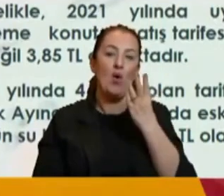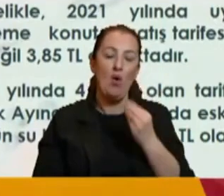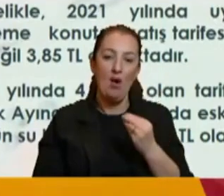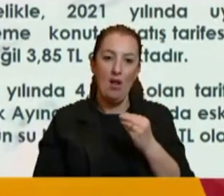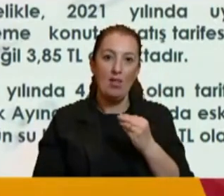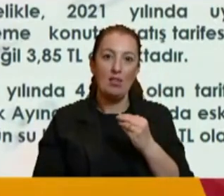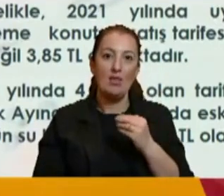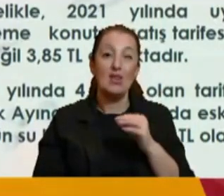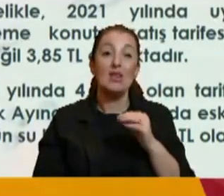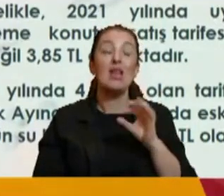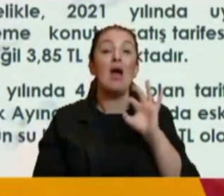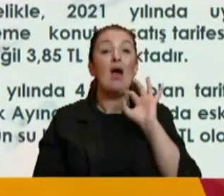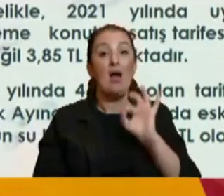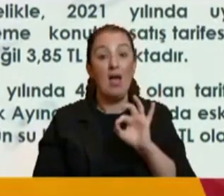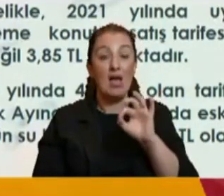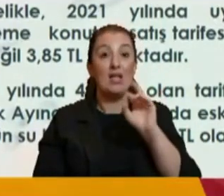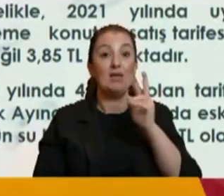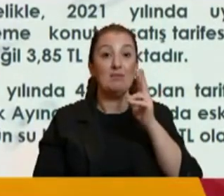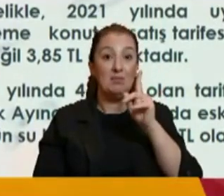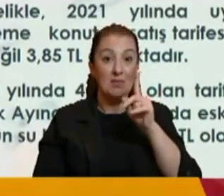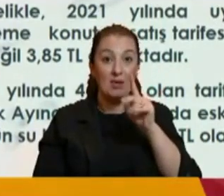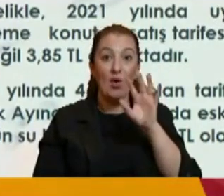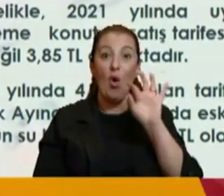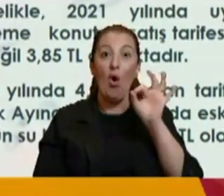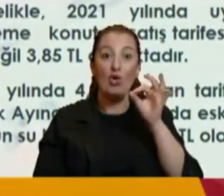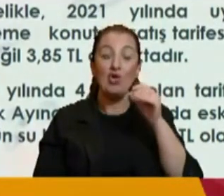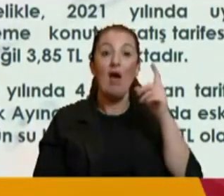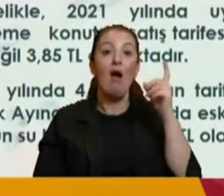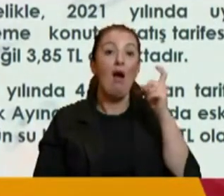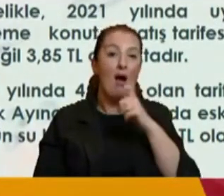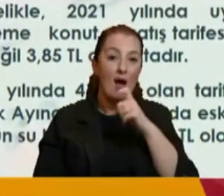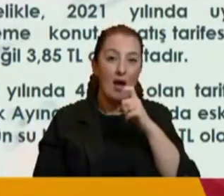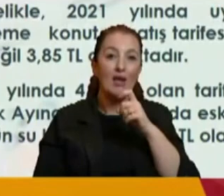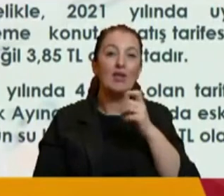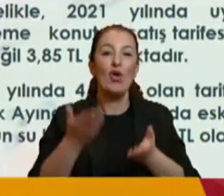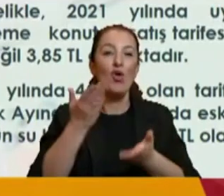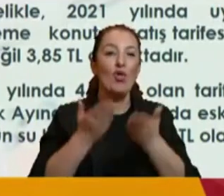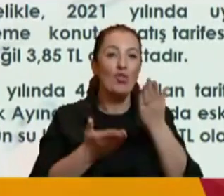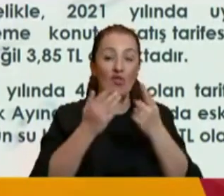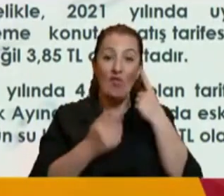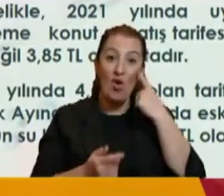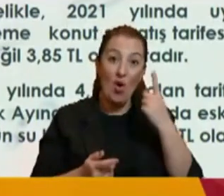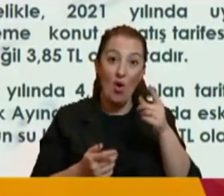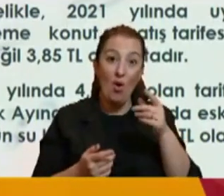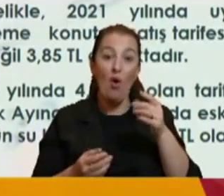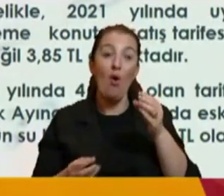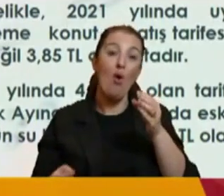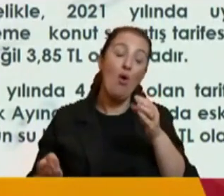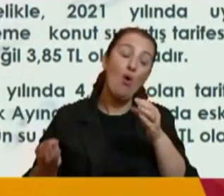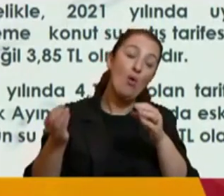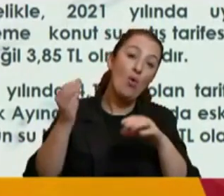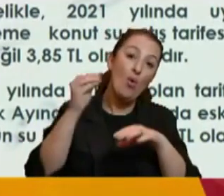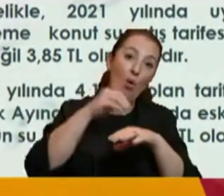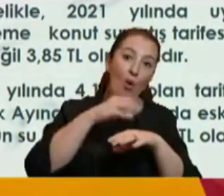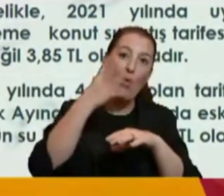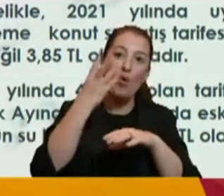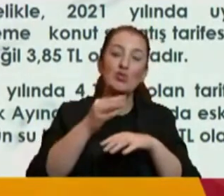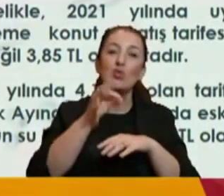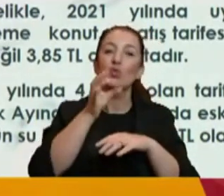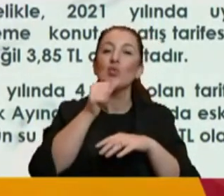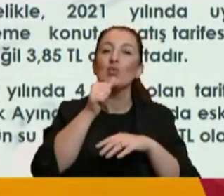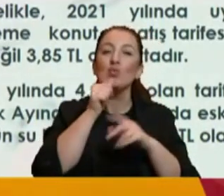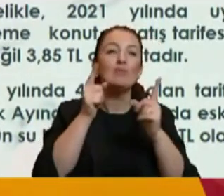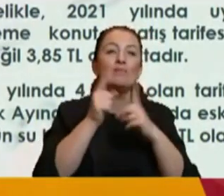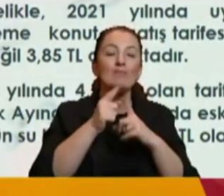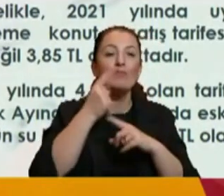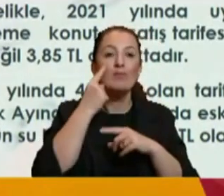Eğer 2021 Ocak ayına TÜFE oranında eski kalecisiydi bugün su birim fiyatı